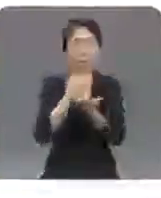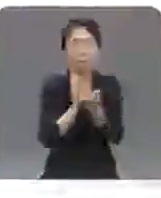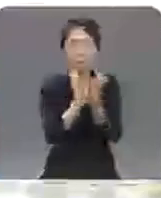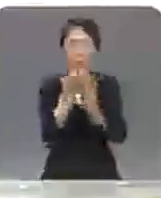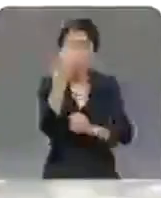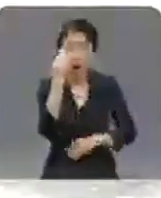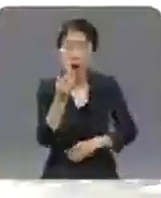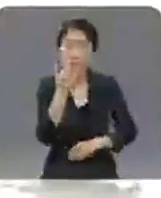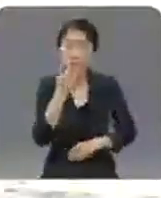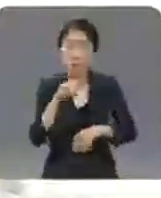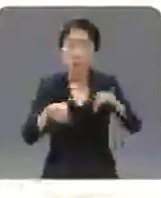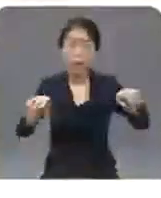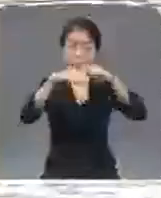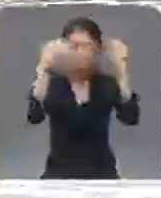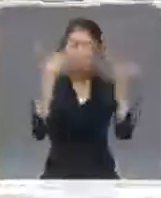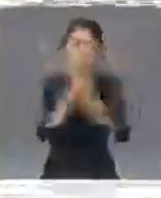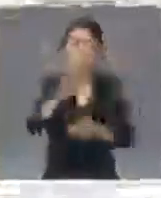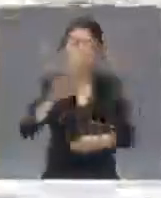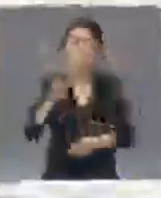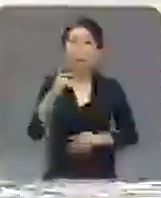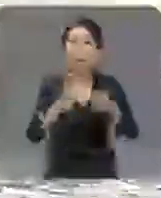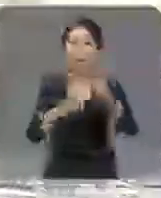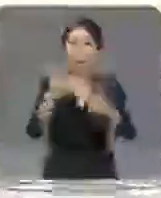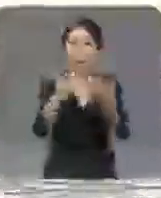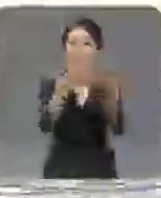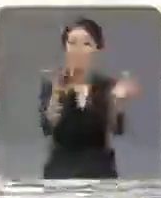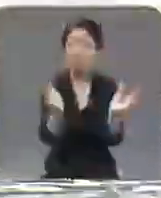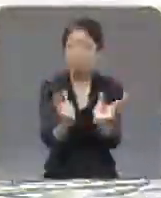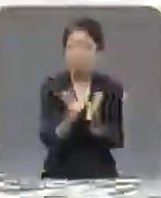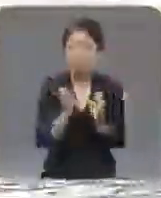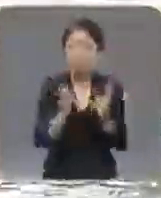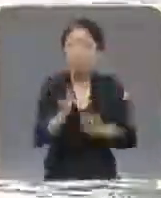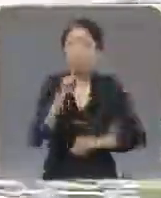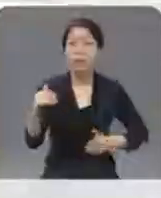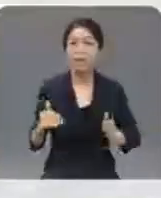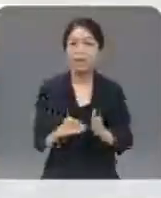마을 전체의 팽나무 숲길이 펼쳐진다고 소개했습니다